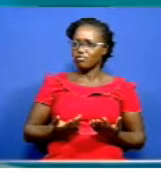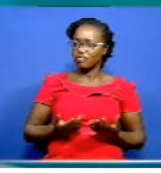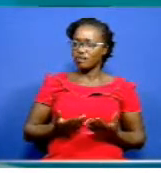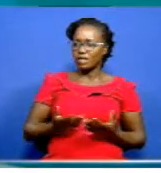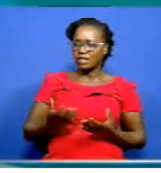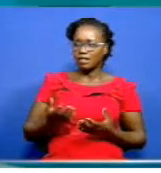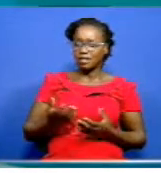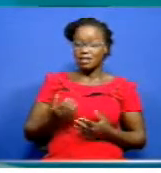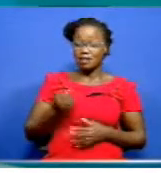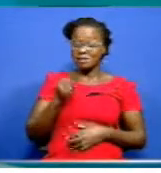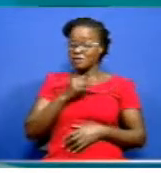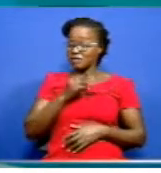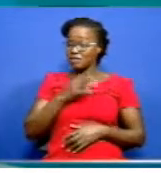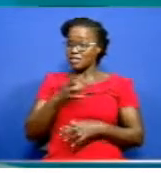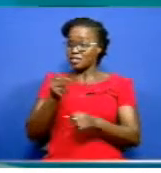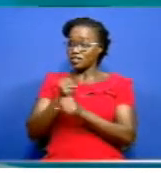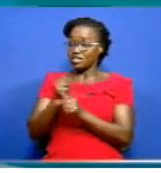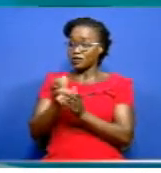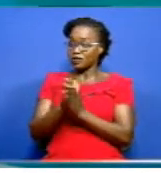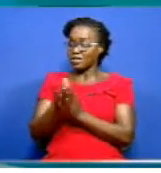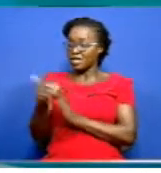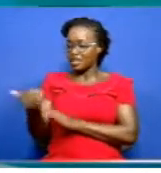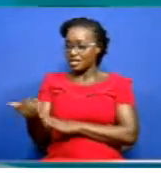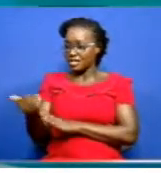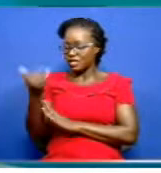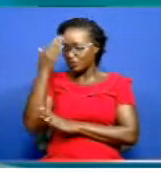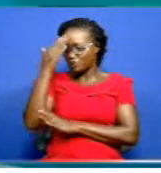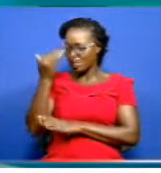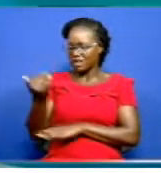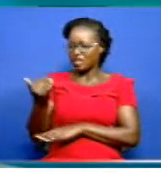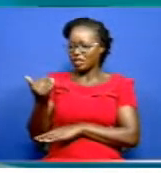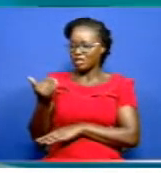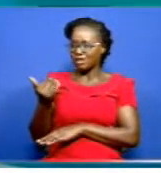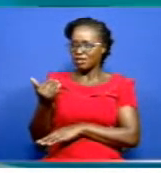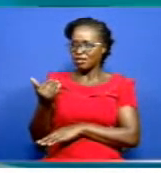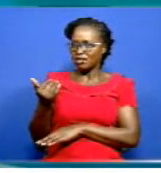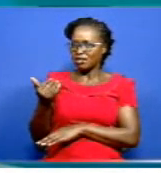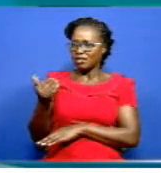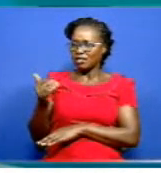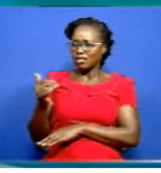kusocialize na wengineo kwa sababu hajisikii